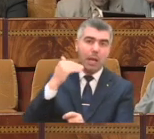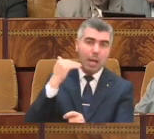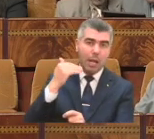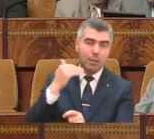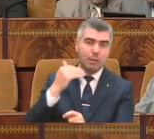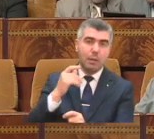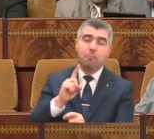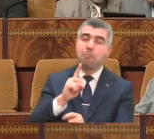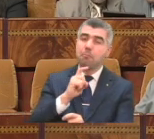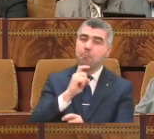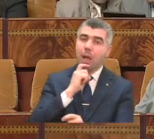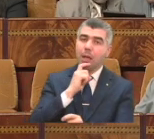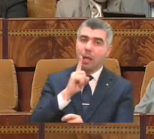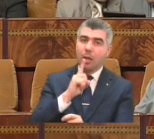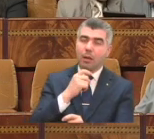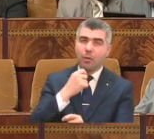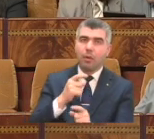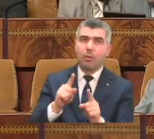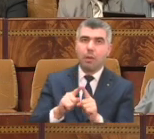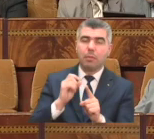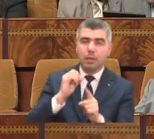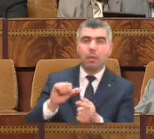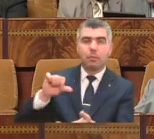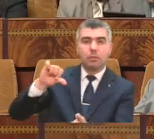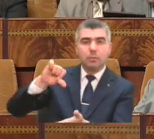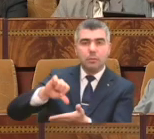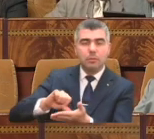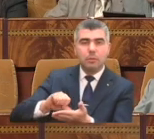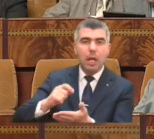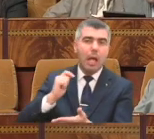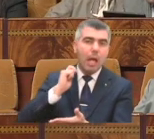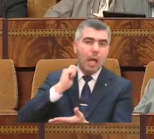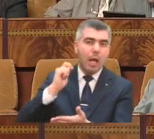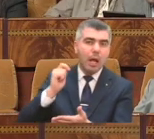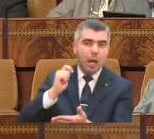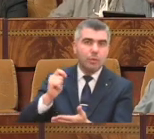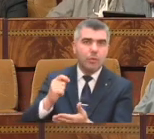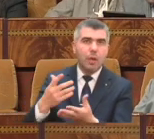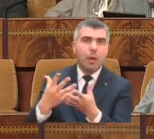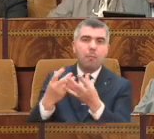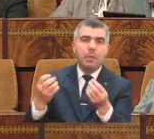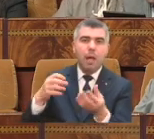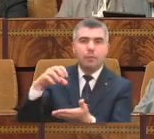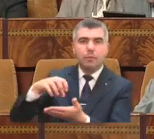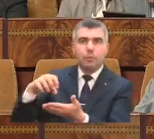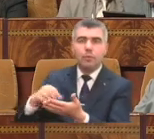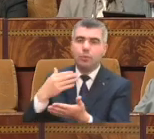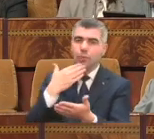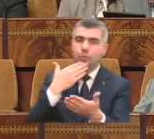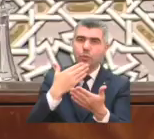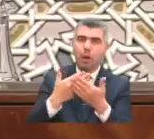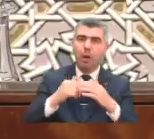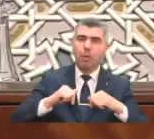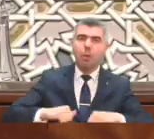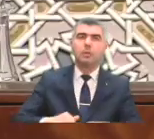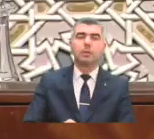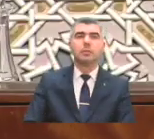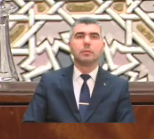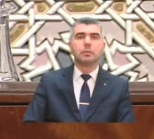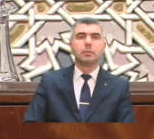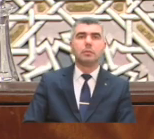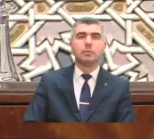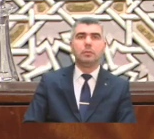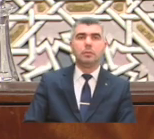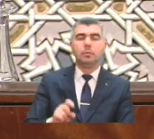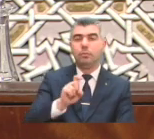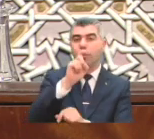باقي خصائص كسيدي بوسلام والعريش وغيرها. وشكرا سيد الوزير. شكرا سيد نائب